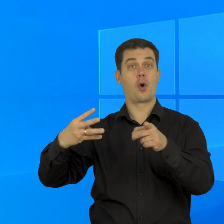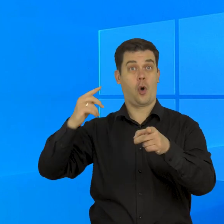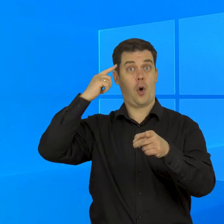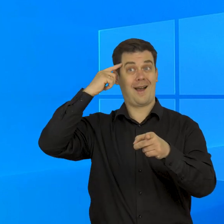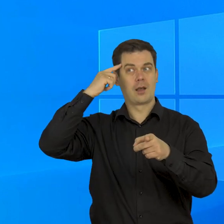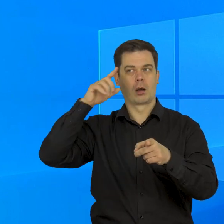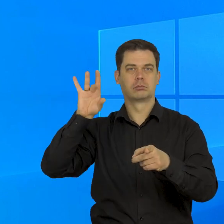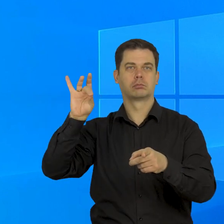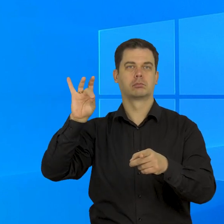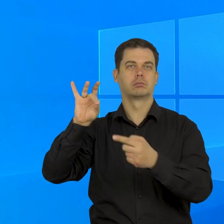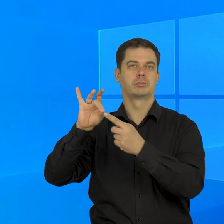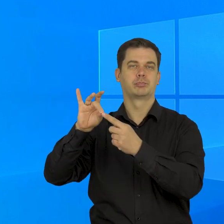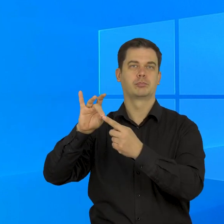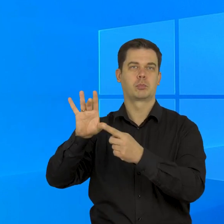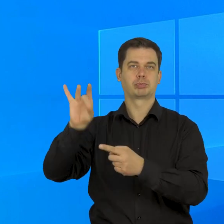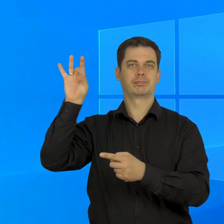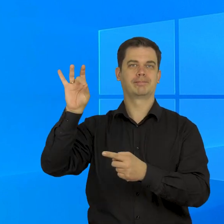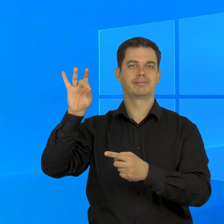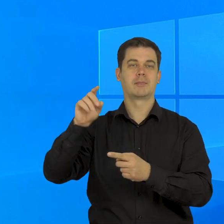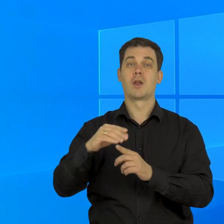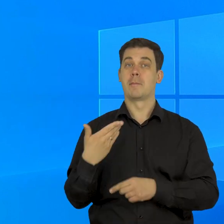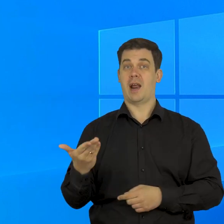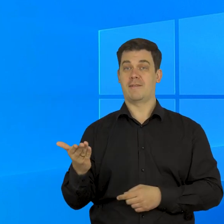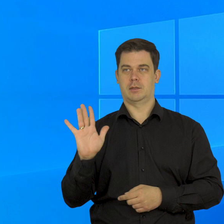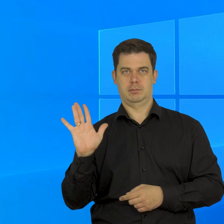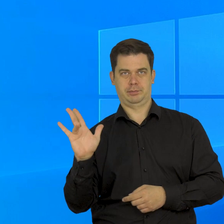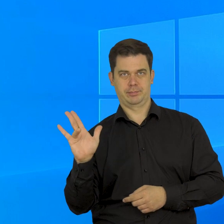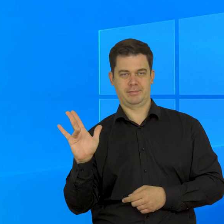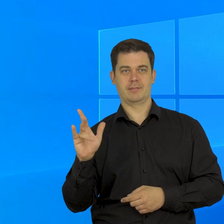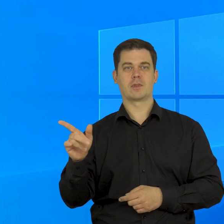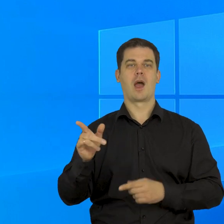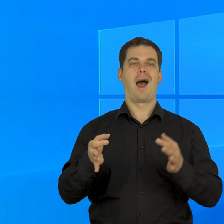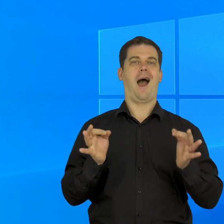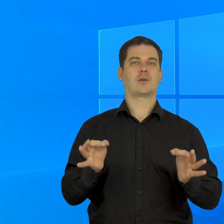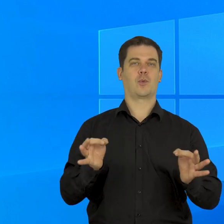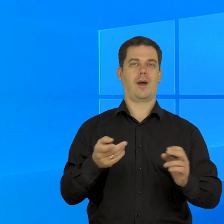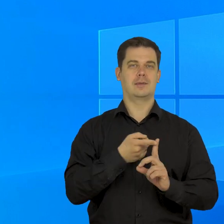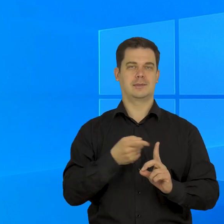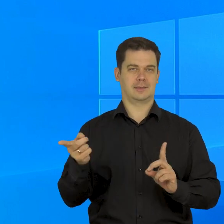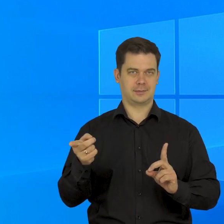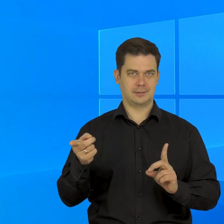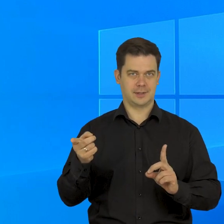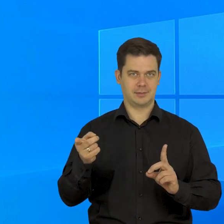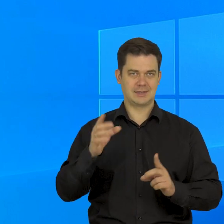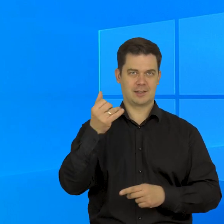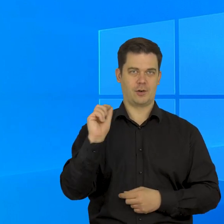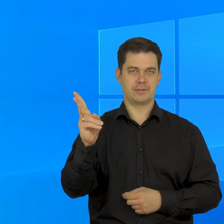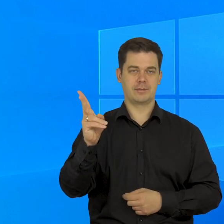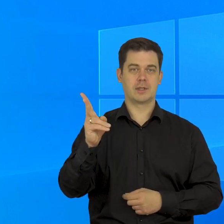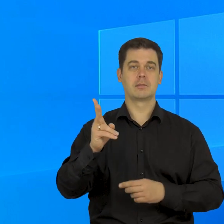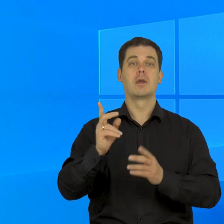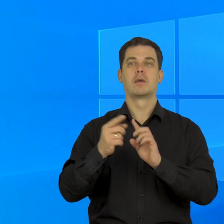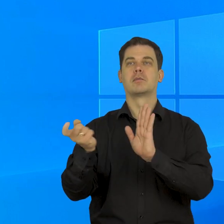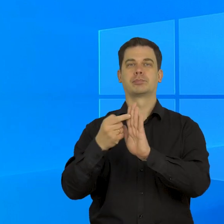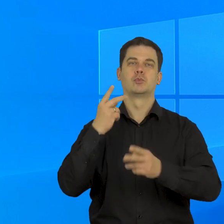kartę. Teraz kliknij na nią prawym przyciskiem myszy, wybierz Aktualizuj sterownik,